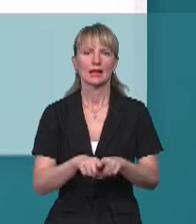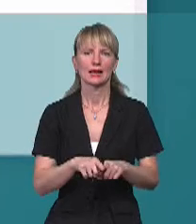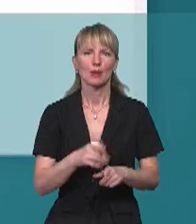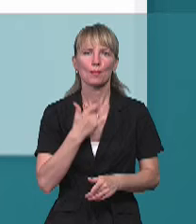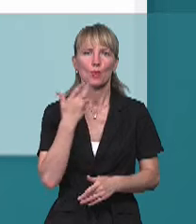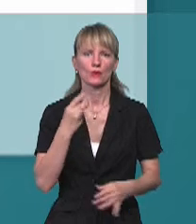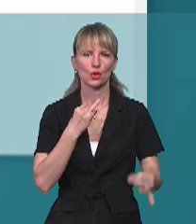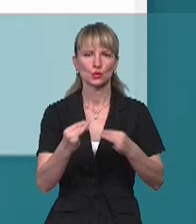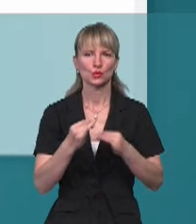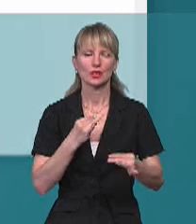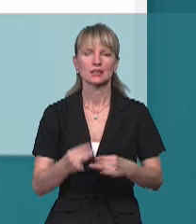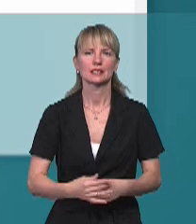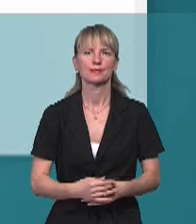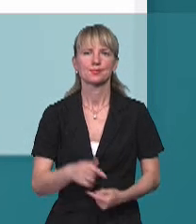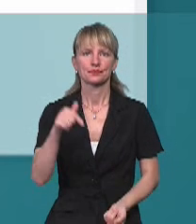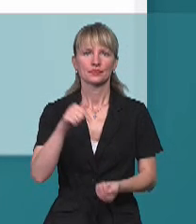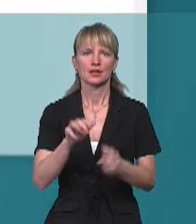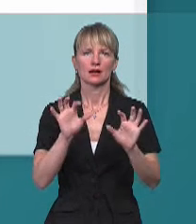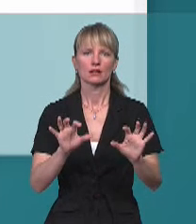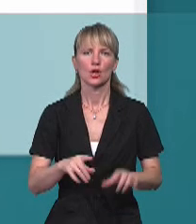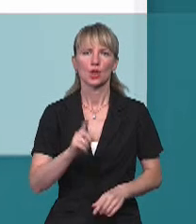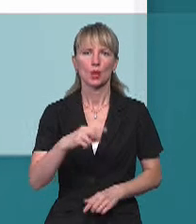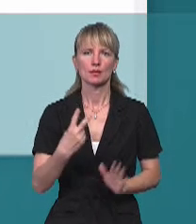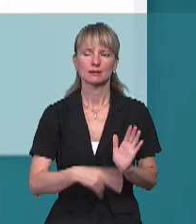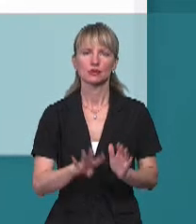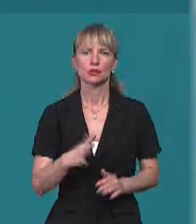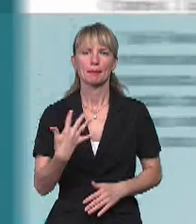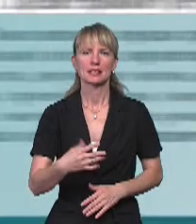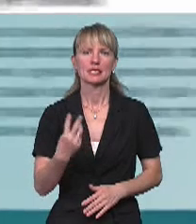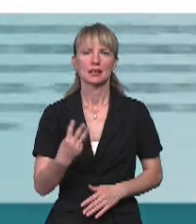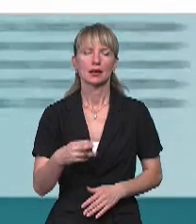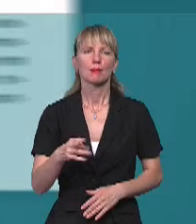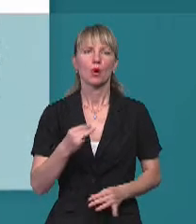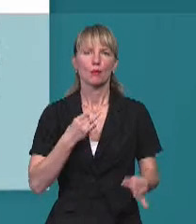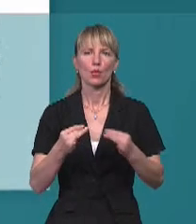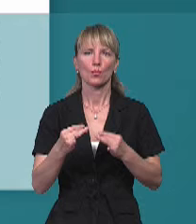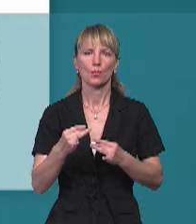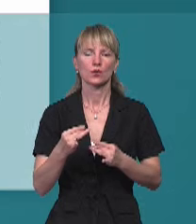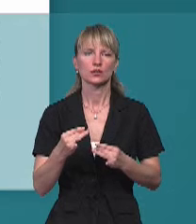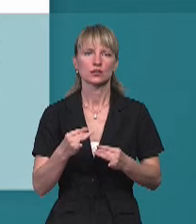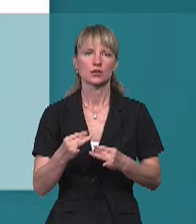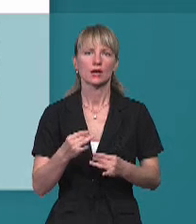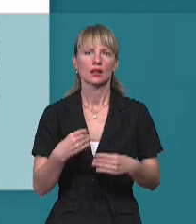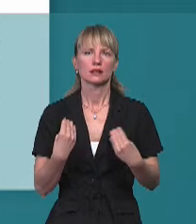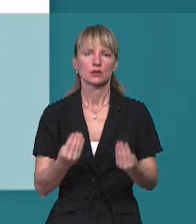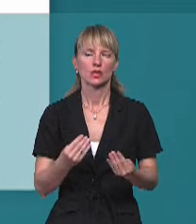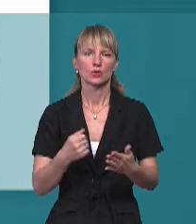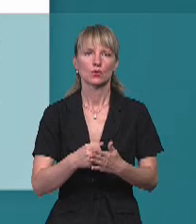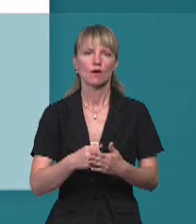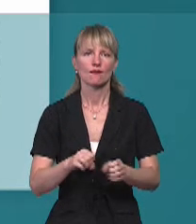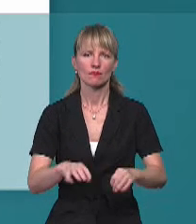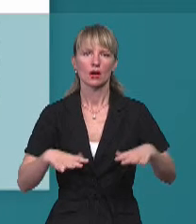публічні консультації. Згідно із законопроектом номер 7453 про публічні консультації, який був поданий до Верховної Ради ще у